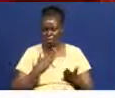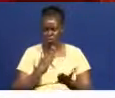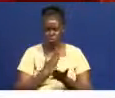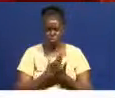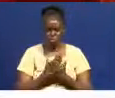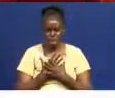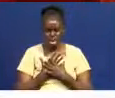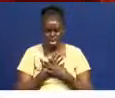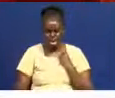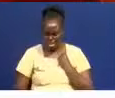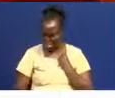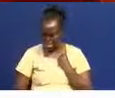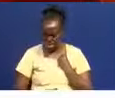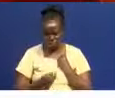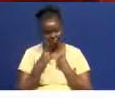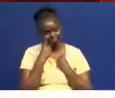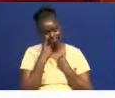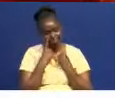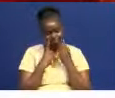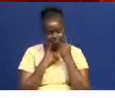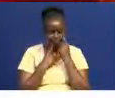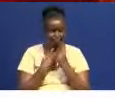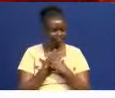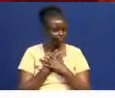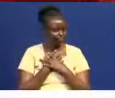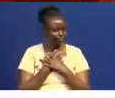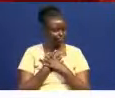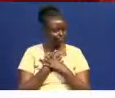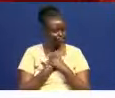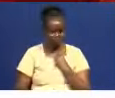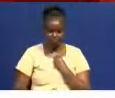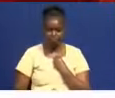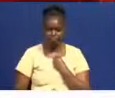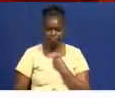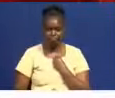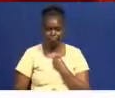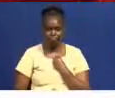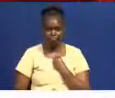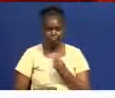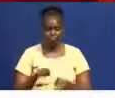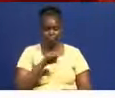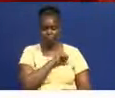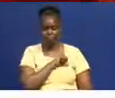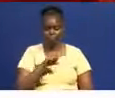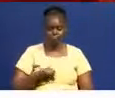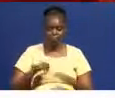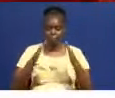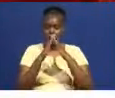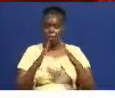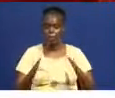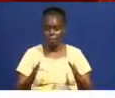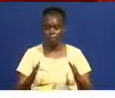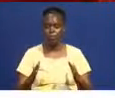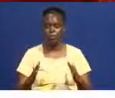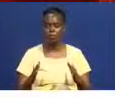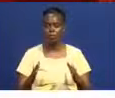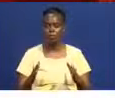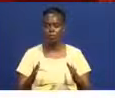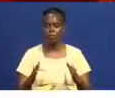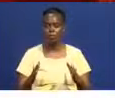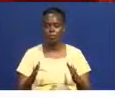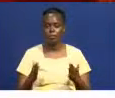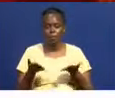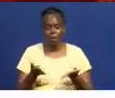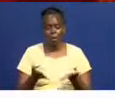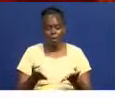sana. Tukiwa na majonzi sisi kama bunge la Senate kwa sababu